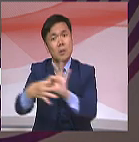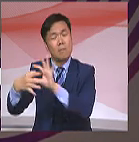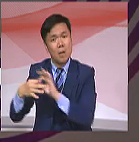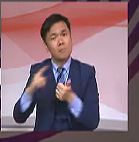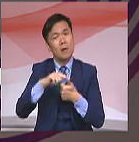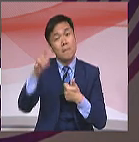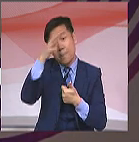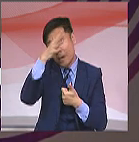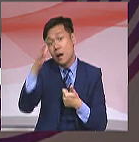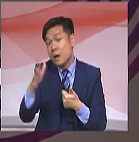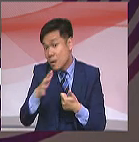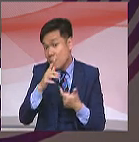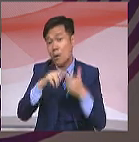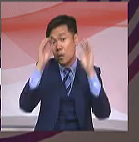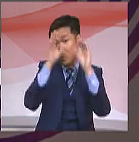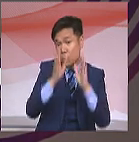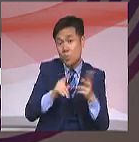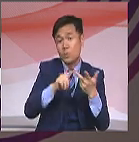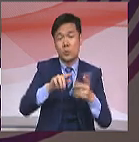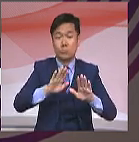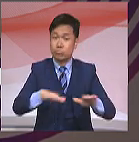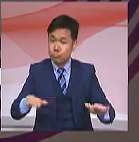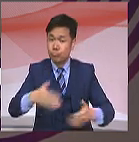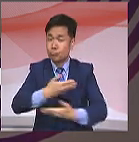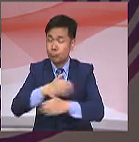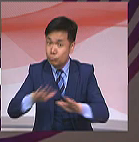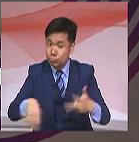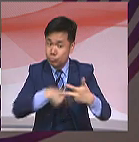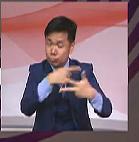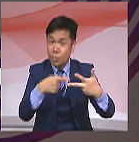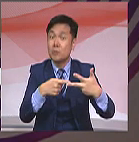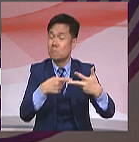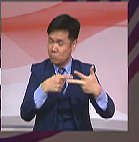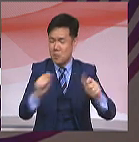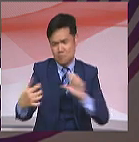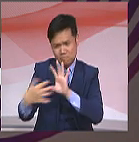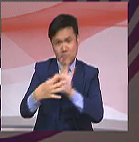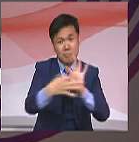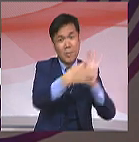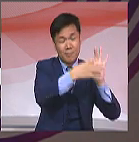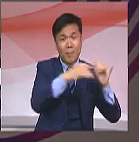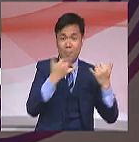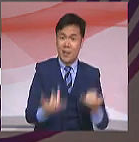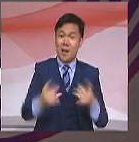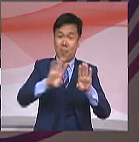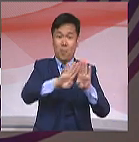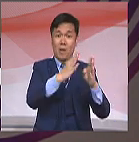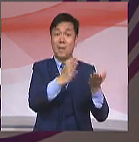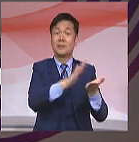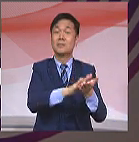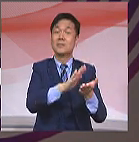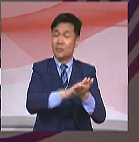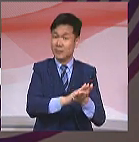bapa, murid, guru-guru, kita dapat pastikan bahawa usaha kita untuk membuka sekolah